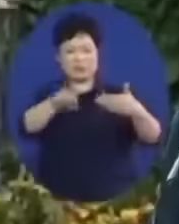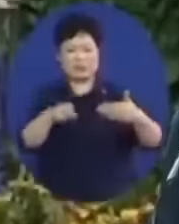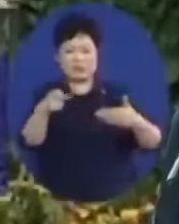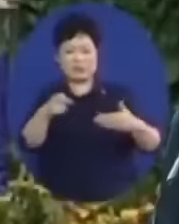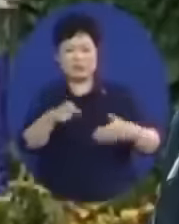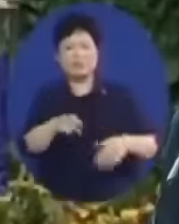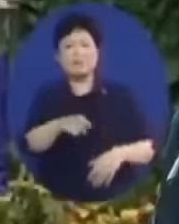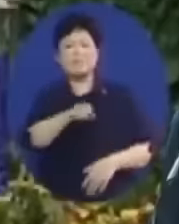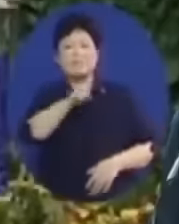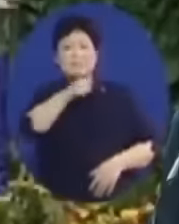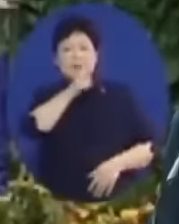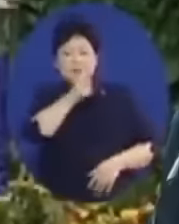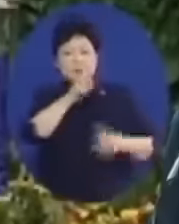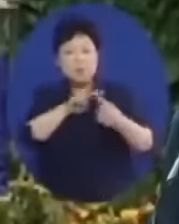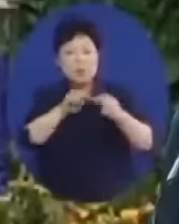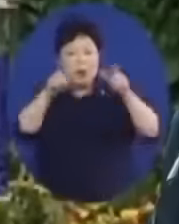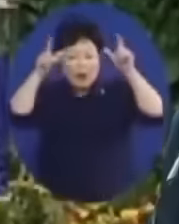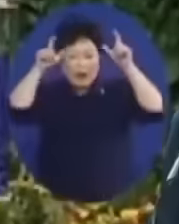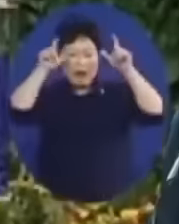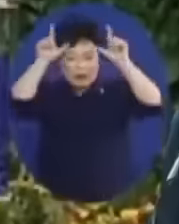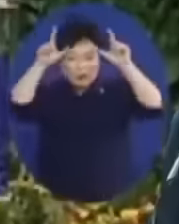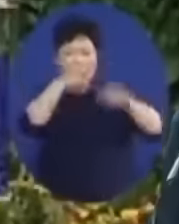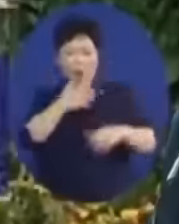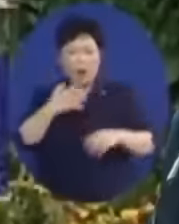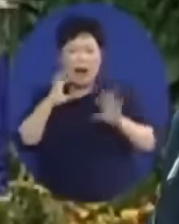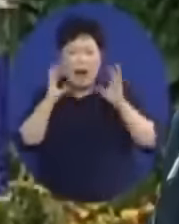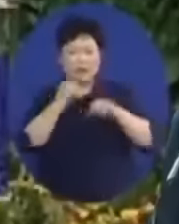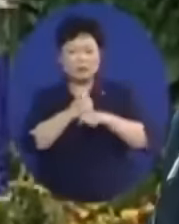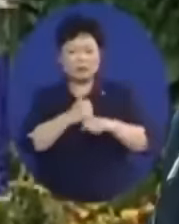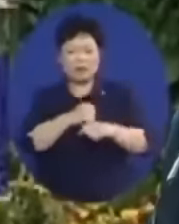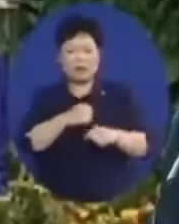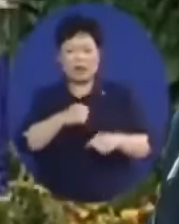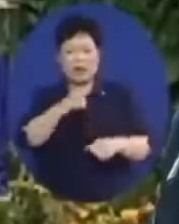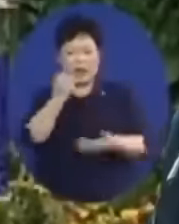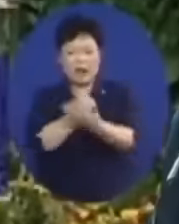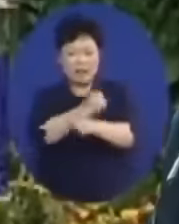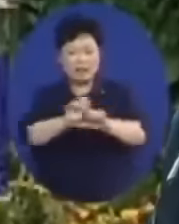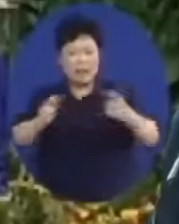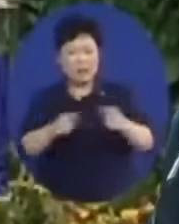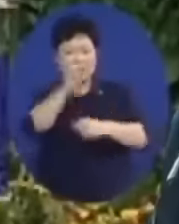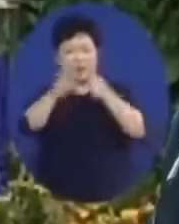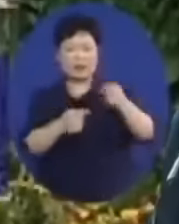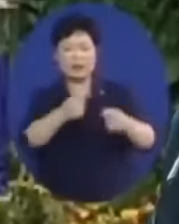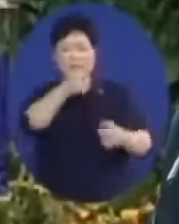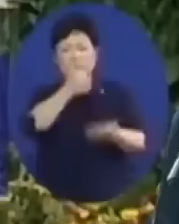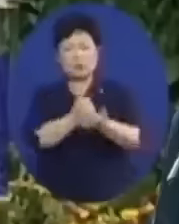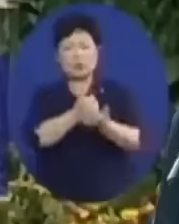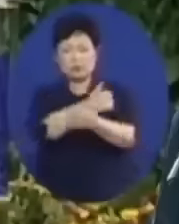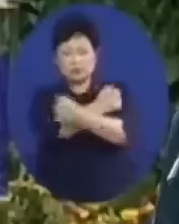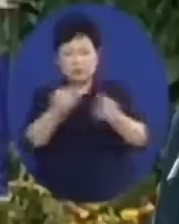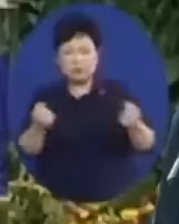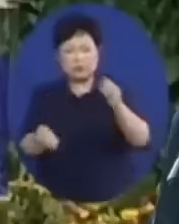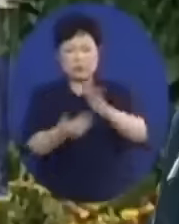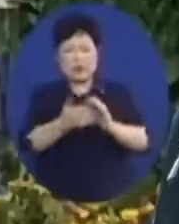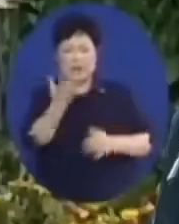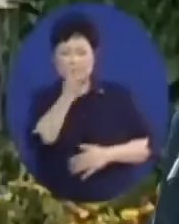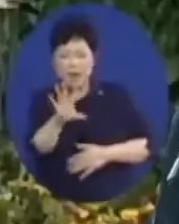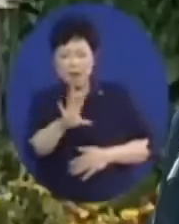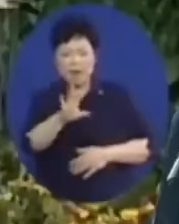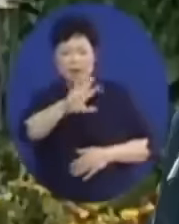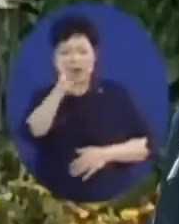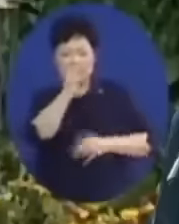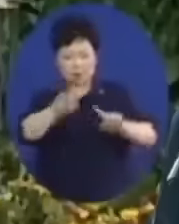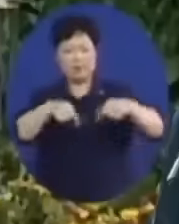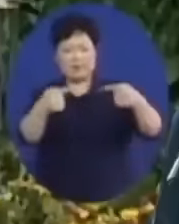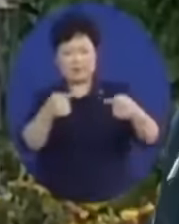염소와 송아지의 피로 하지 아니하고 오직 자기의 피로 영원한 속죄를 이루어 단번에 성소에 들어갔느니라.